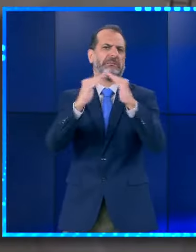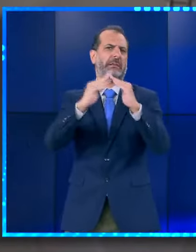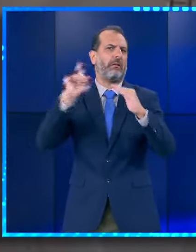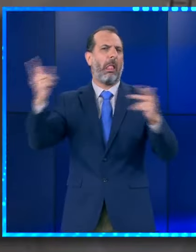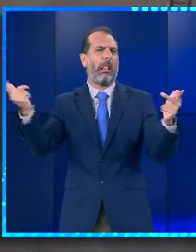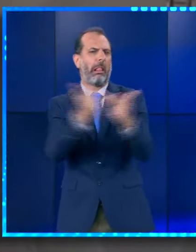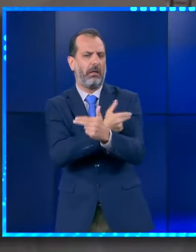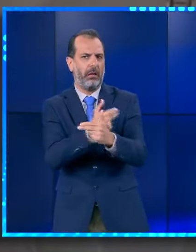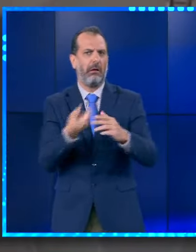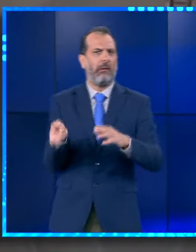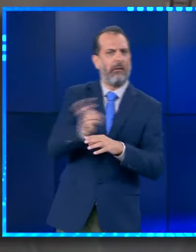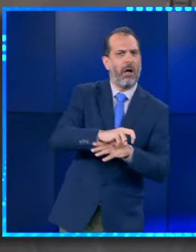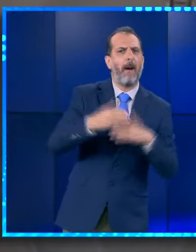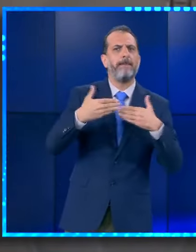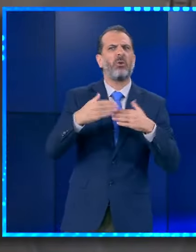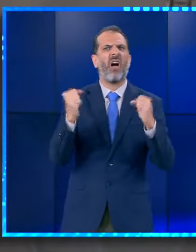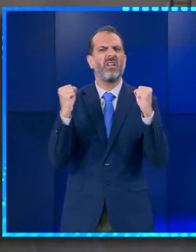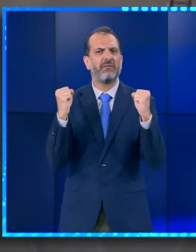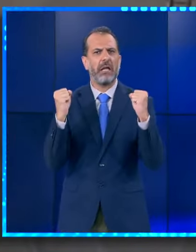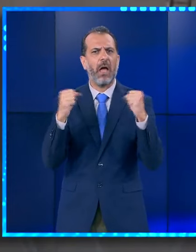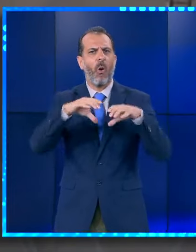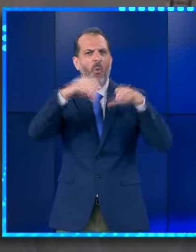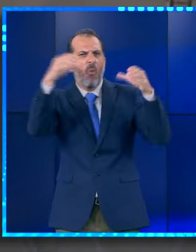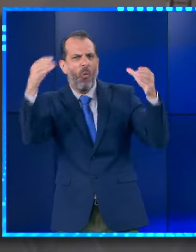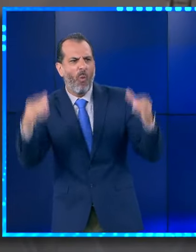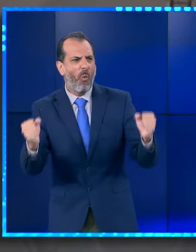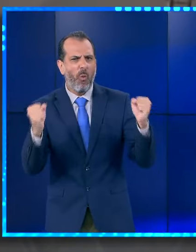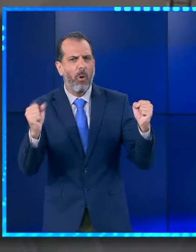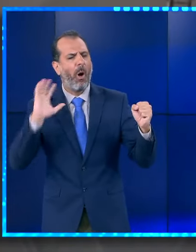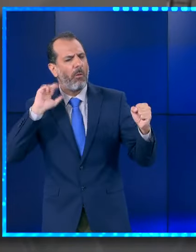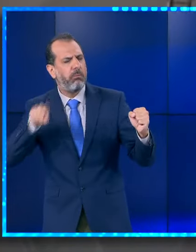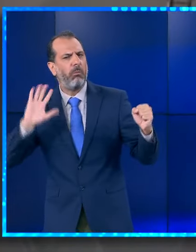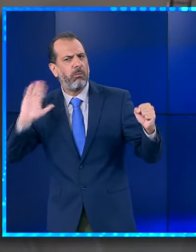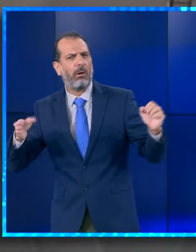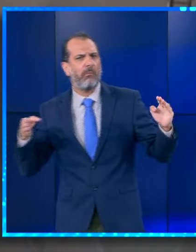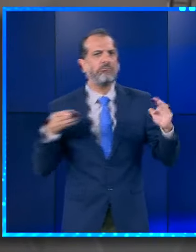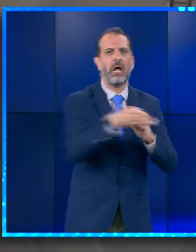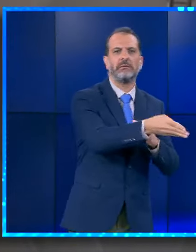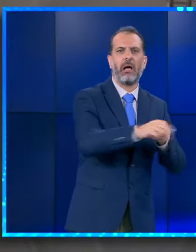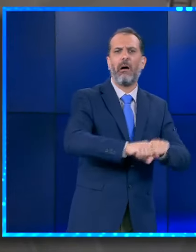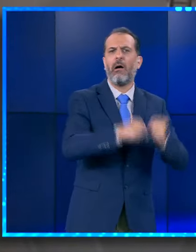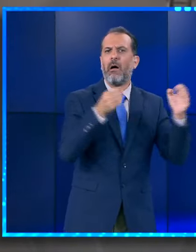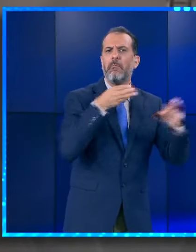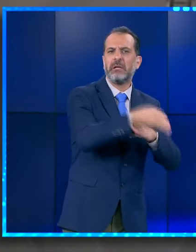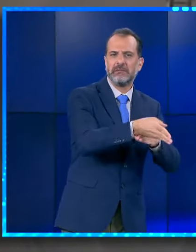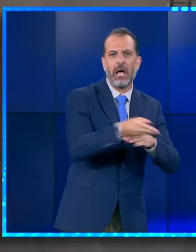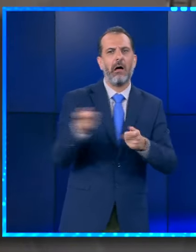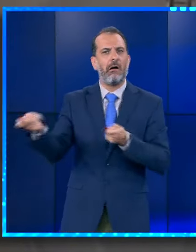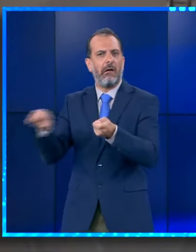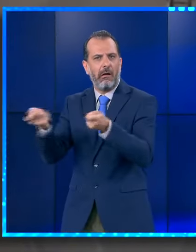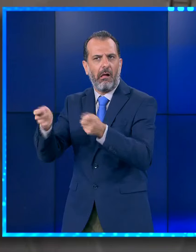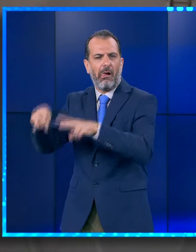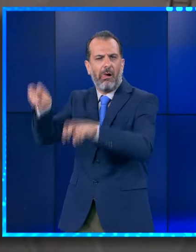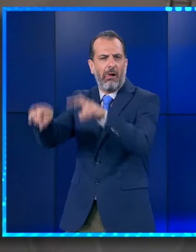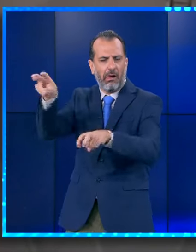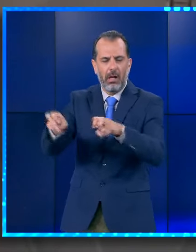και να παραβιώσουν ακόμα και πόρτες ασφαλείας. Ήταν τόσο οργανωμένη και συντονισμένη η δράση τους που άλλη ομάδα έκανε κλοπές